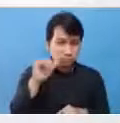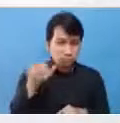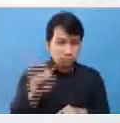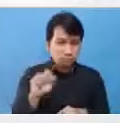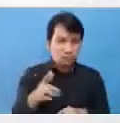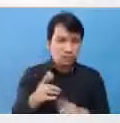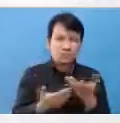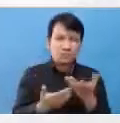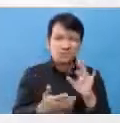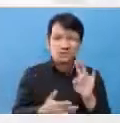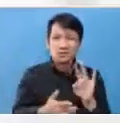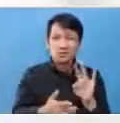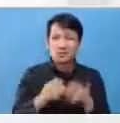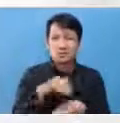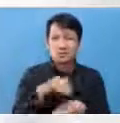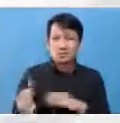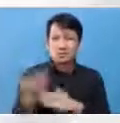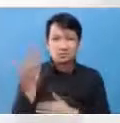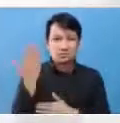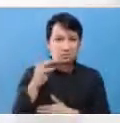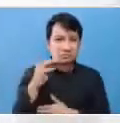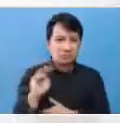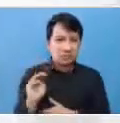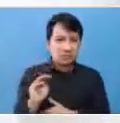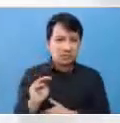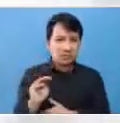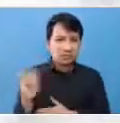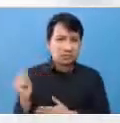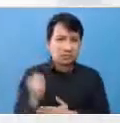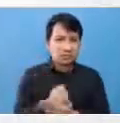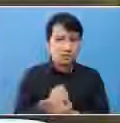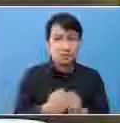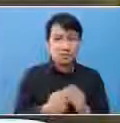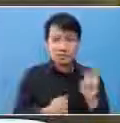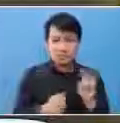ng hinihinalang shabu. Bernard Haudian para sa Bayan.